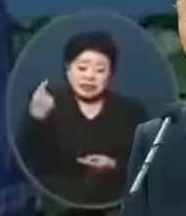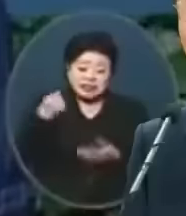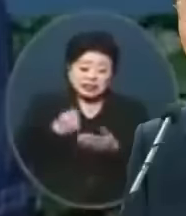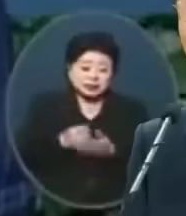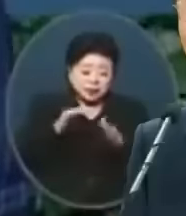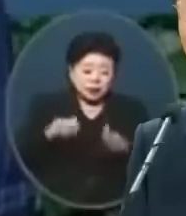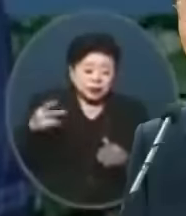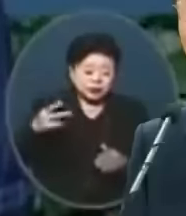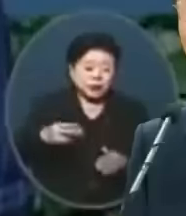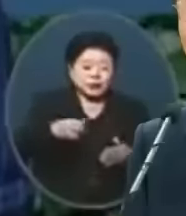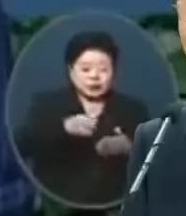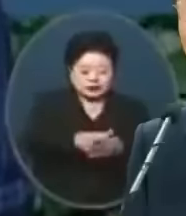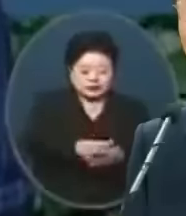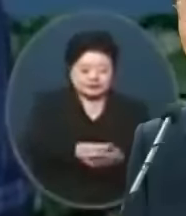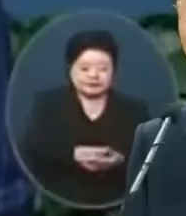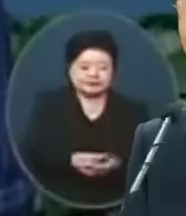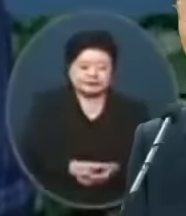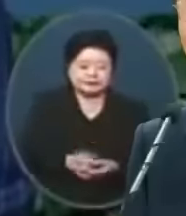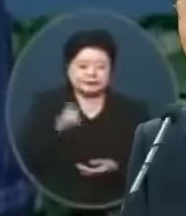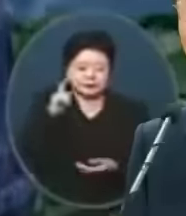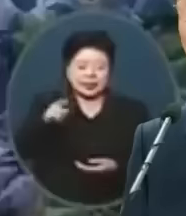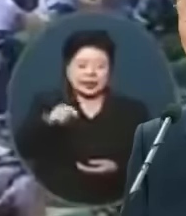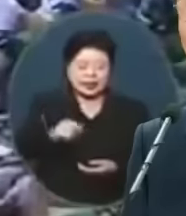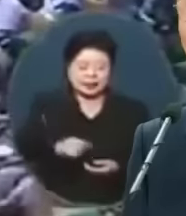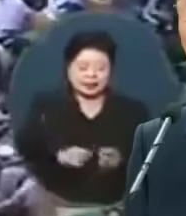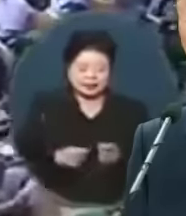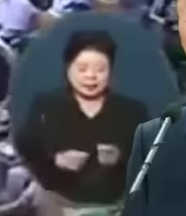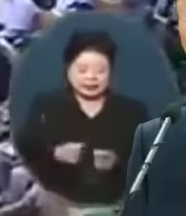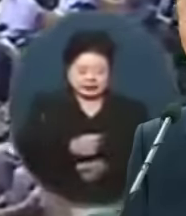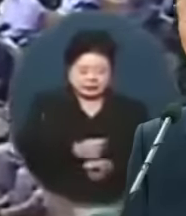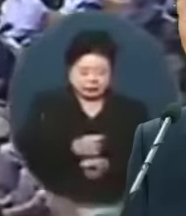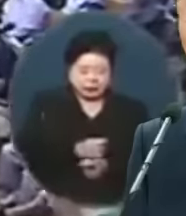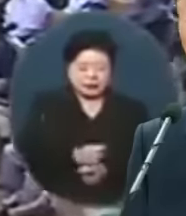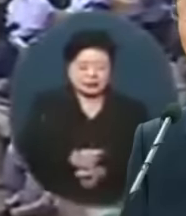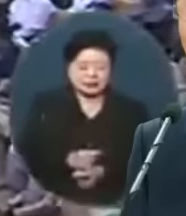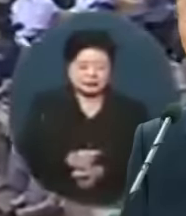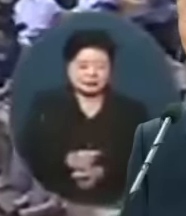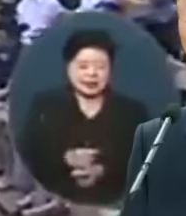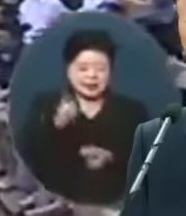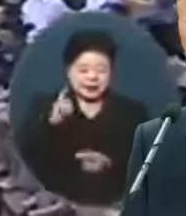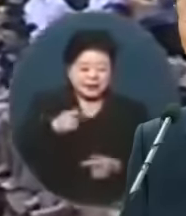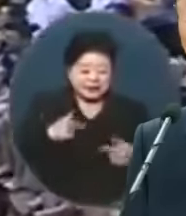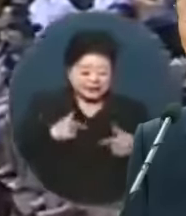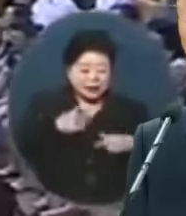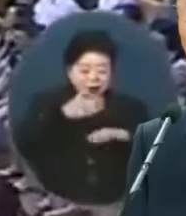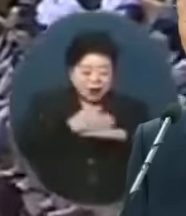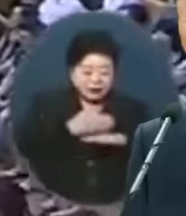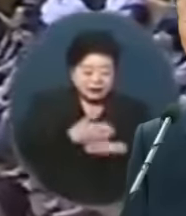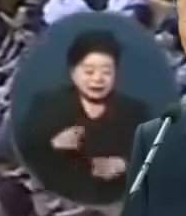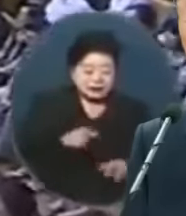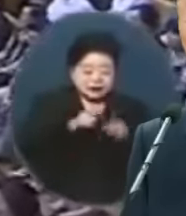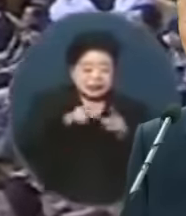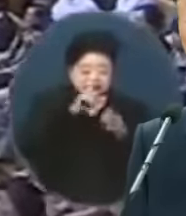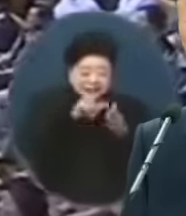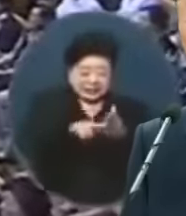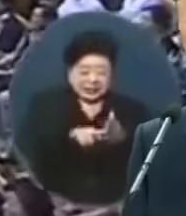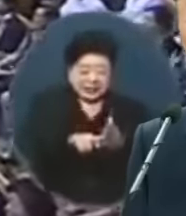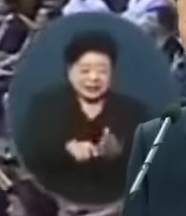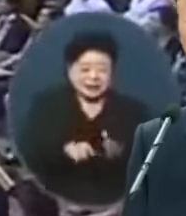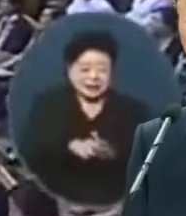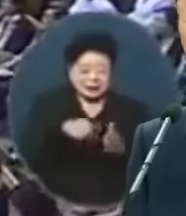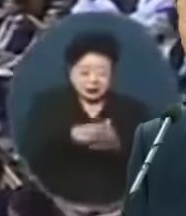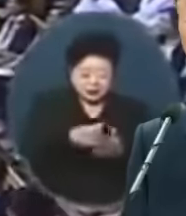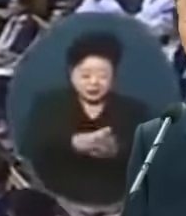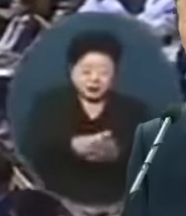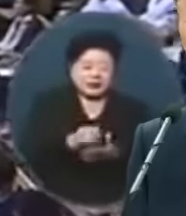또 결심을 해야 되는 것입니다. 날마다 끈을 다시 매야 하듯이 날마다 기뻐하고 감사하는 삶을 살기로 결심을 해야 되는